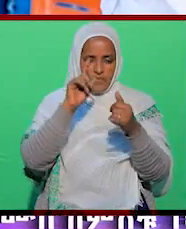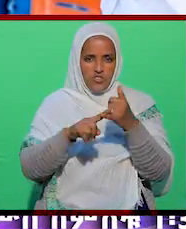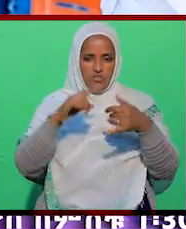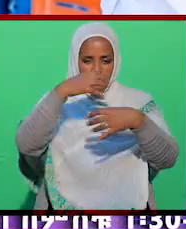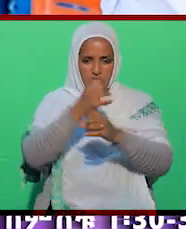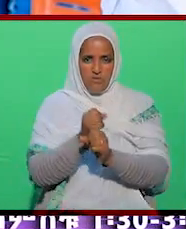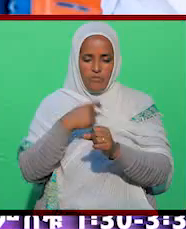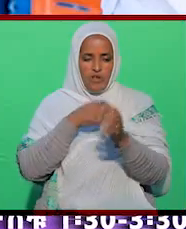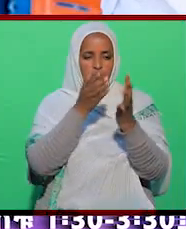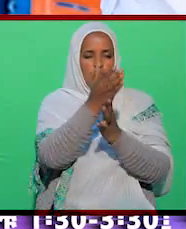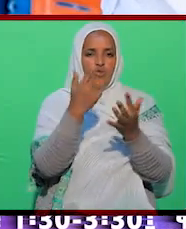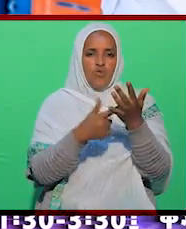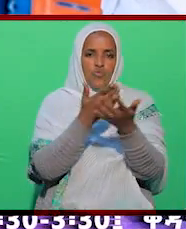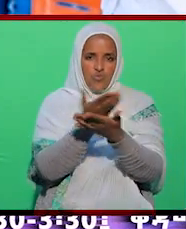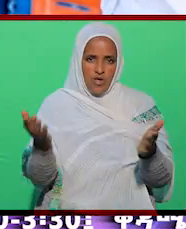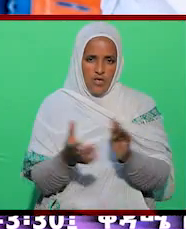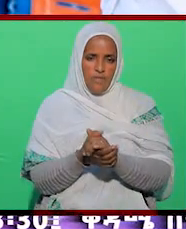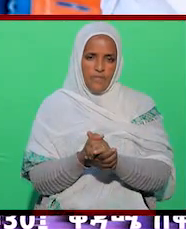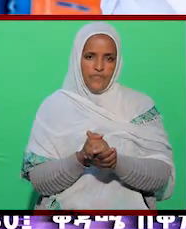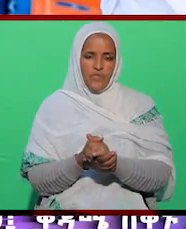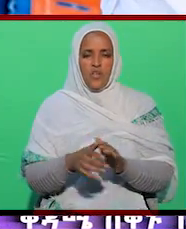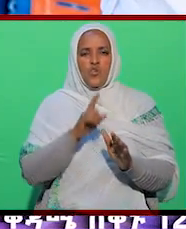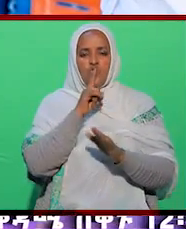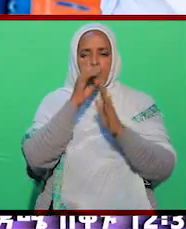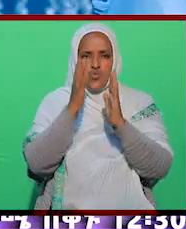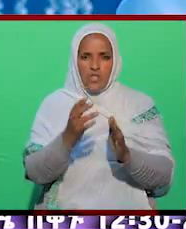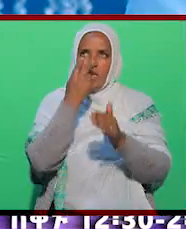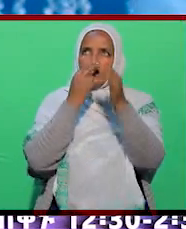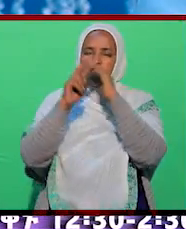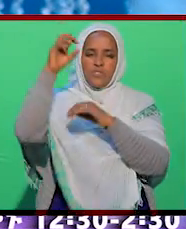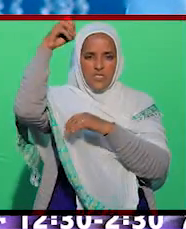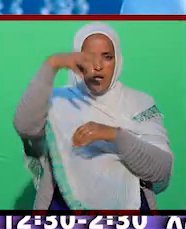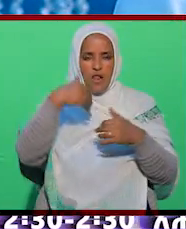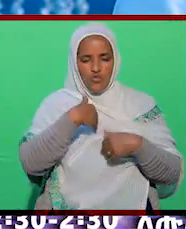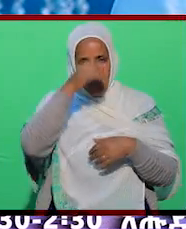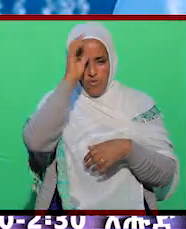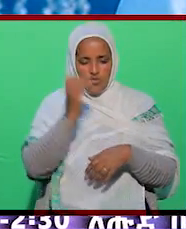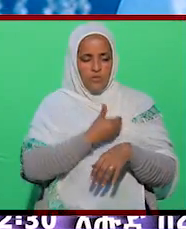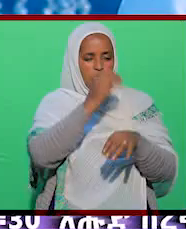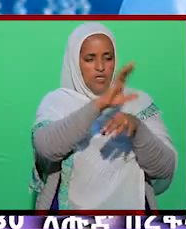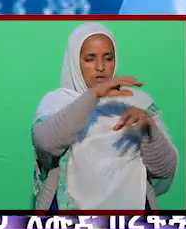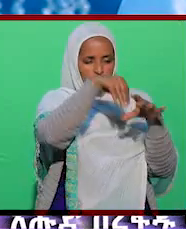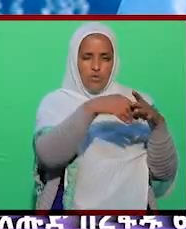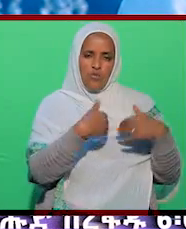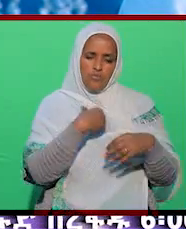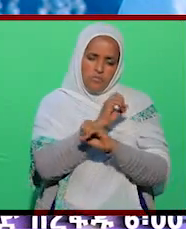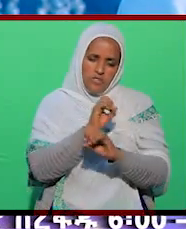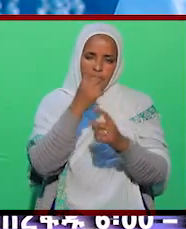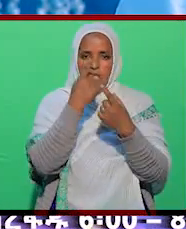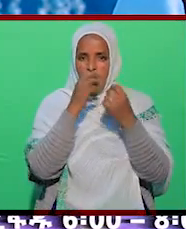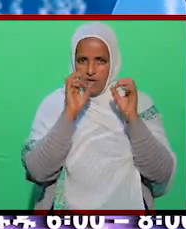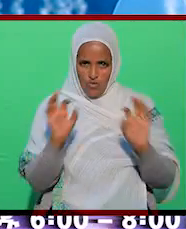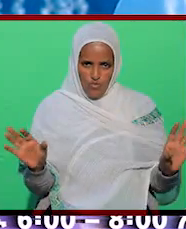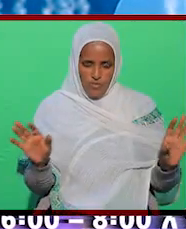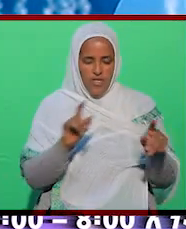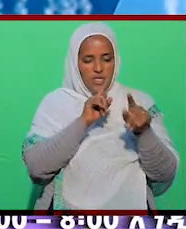የሚጠቀሙት ለማጠቃለል በእኔ በኩል ይሄንን ጉዳይ እውነተኛ የትንቢት ጸጋ ያላቸው አባቶቻችን በቤተክርስቲያናችን አሉ